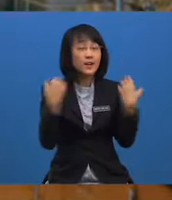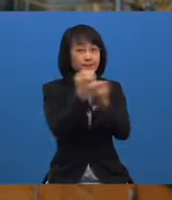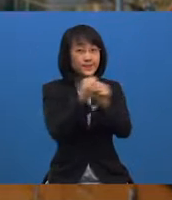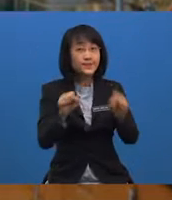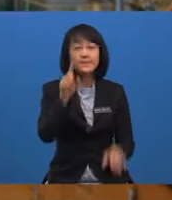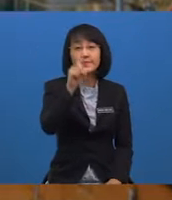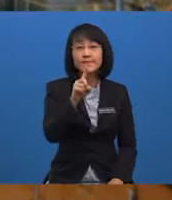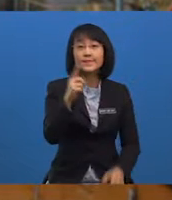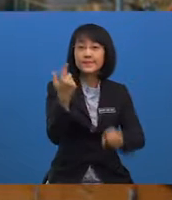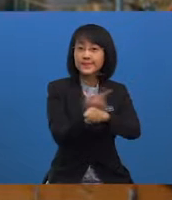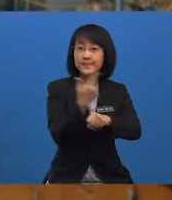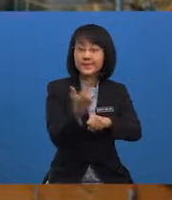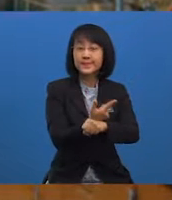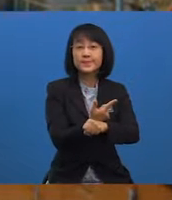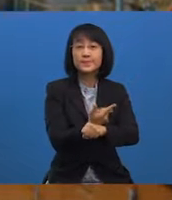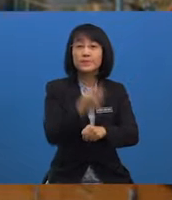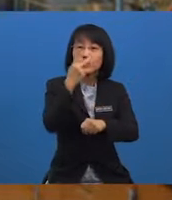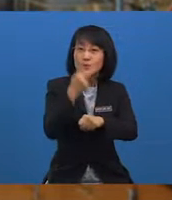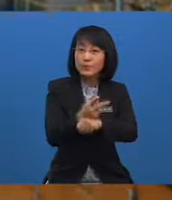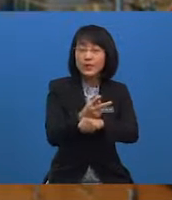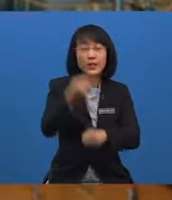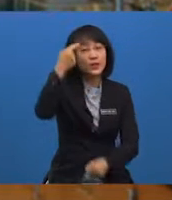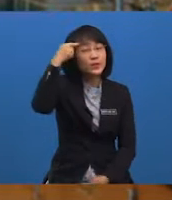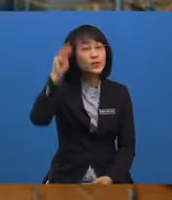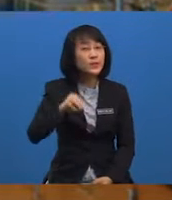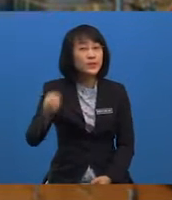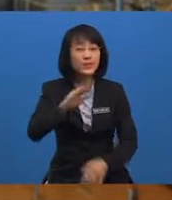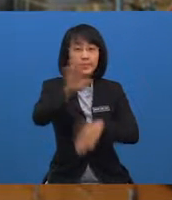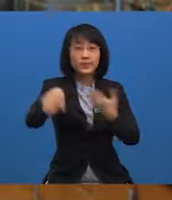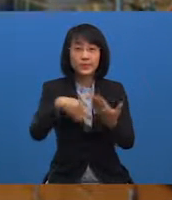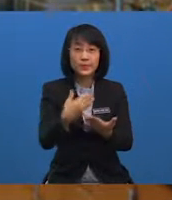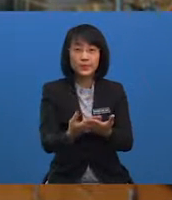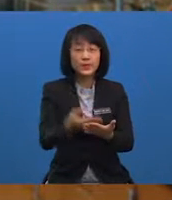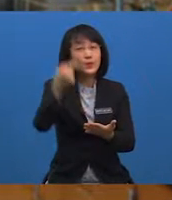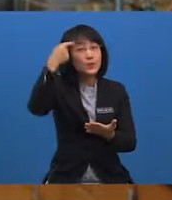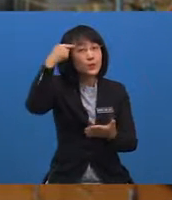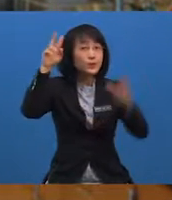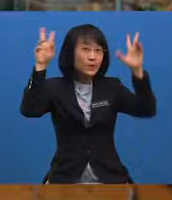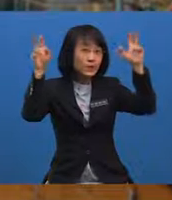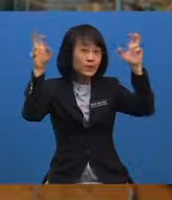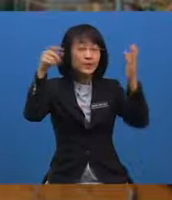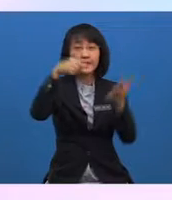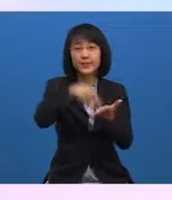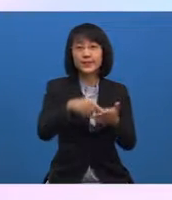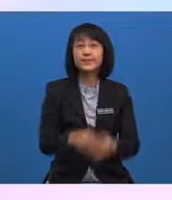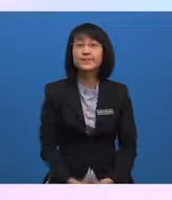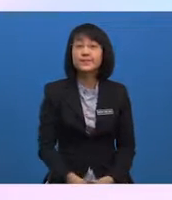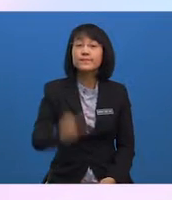sediakan satu latihan pengukuhan untuk murid-murid semua bagi tajuk ini. Arahannya,